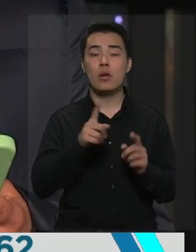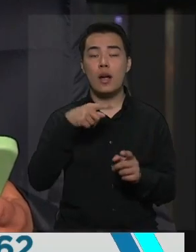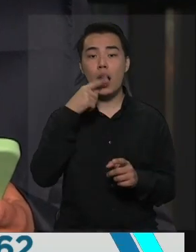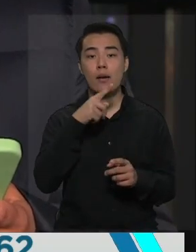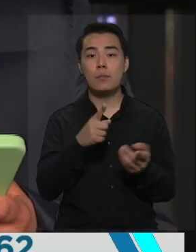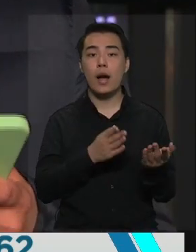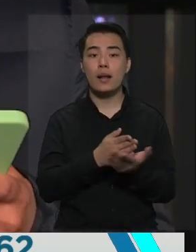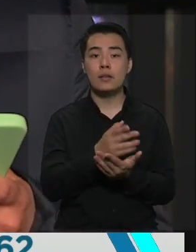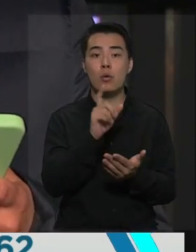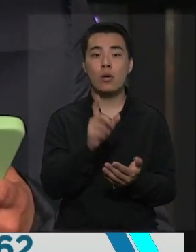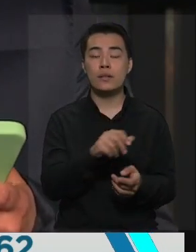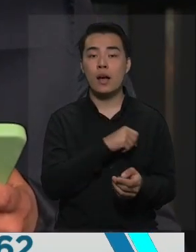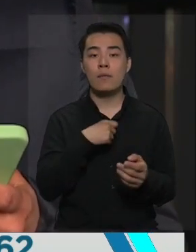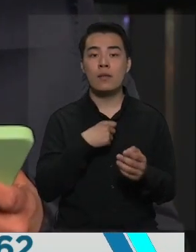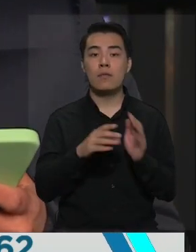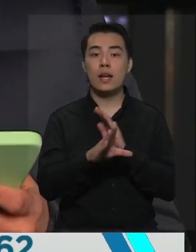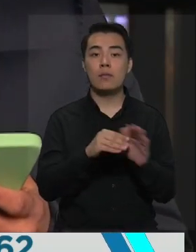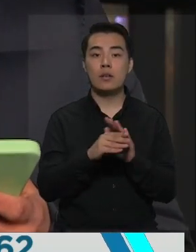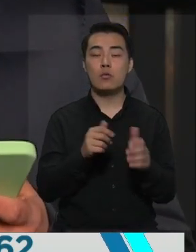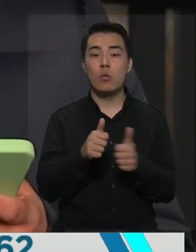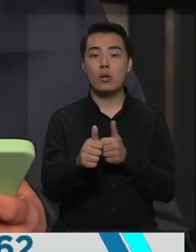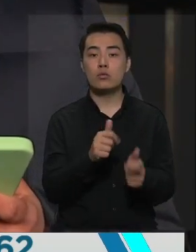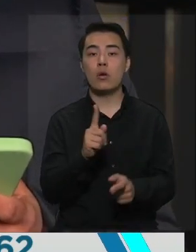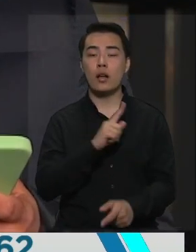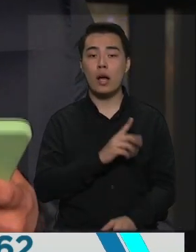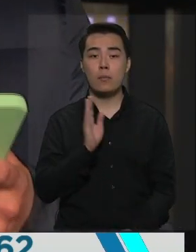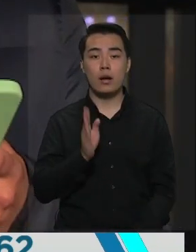политологи о предвыборной гонке